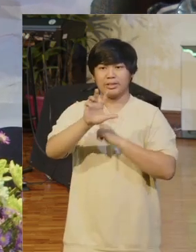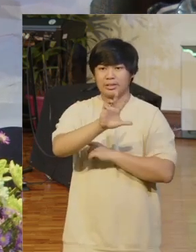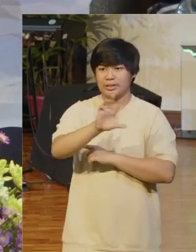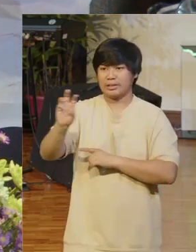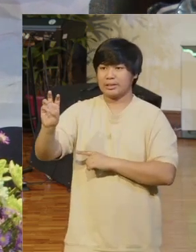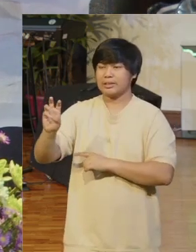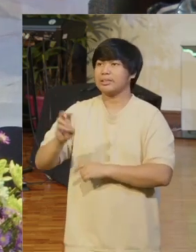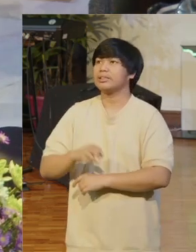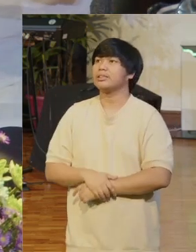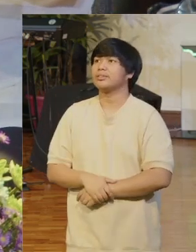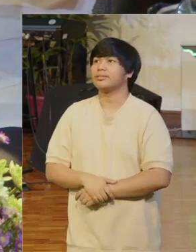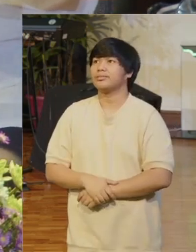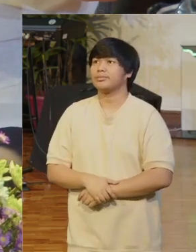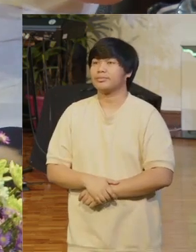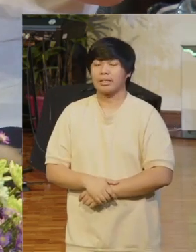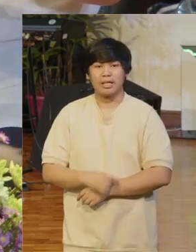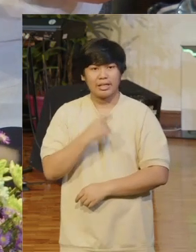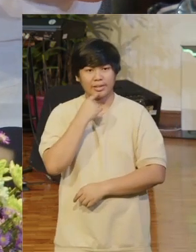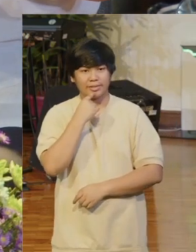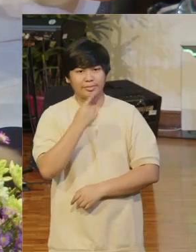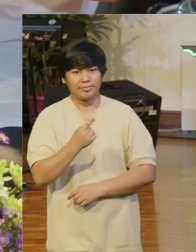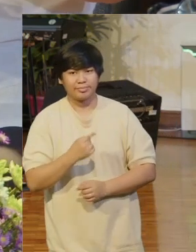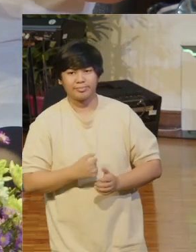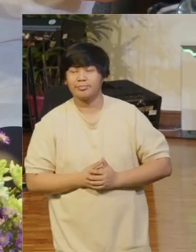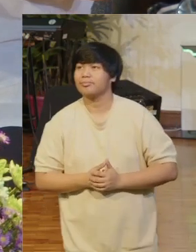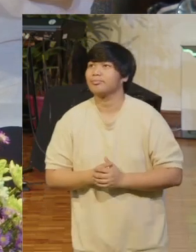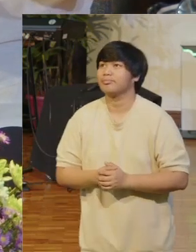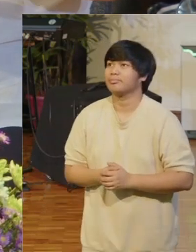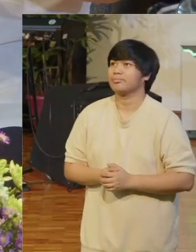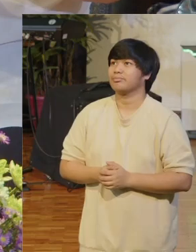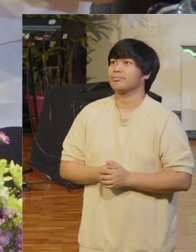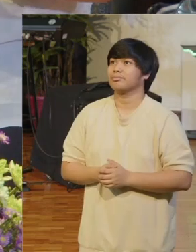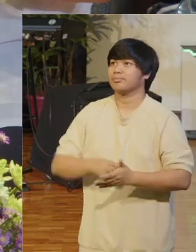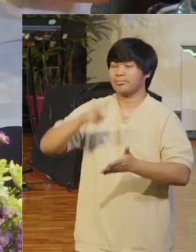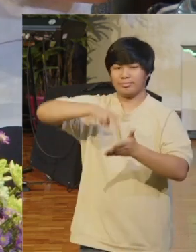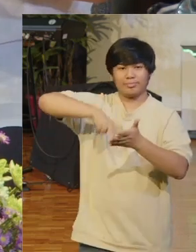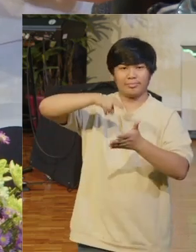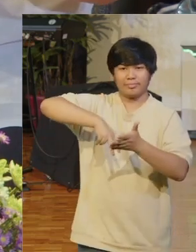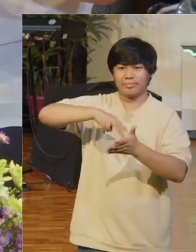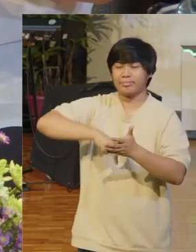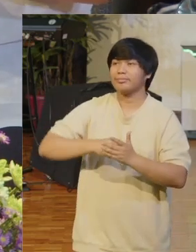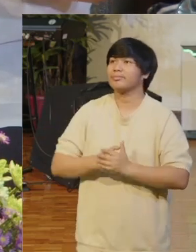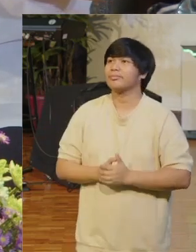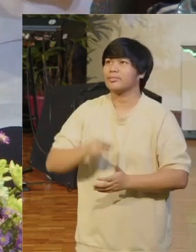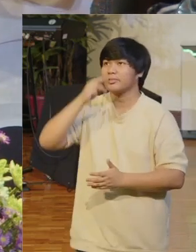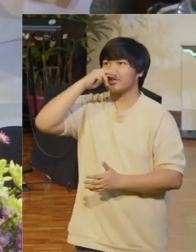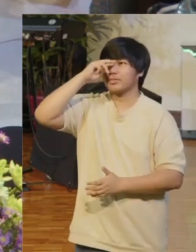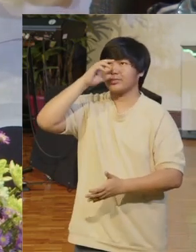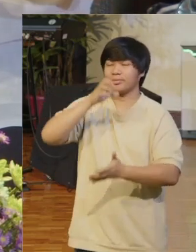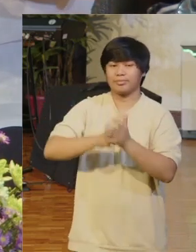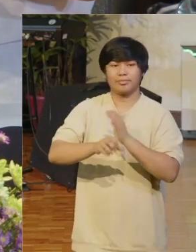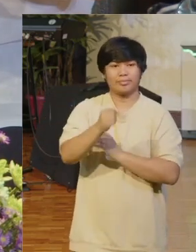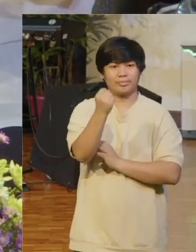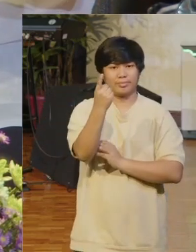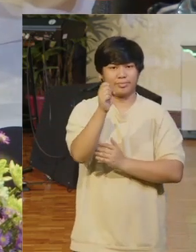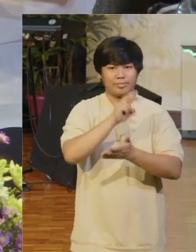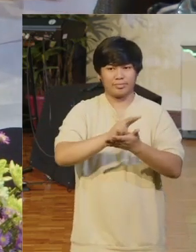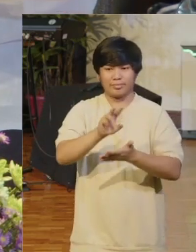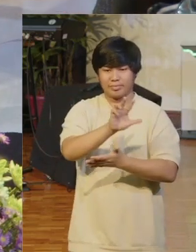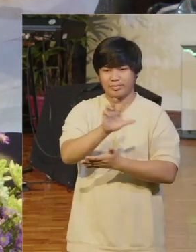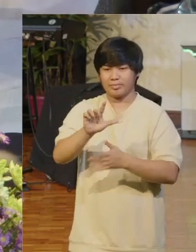36, 33 to 36. No? Babasahin ko po. Romans 11,